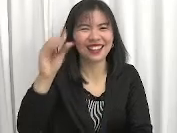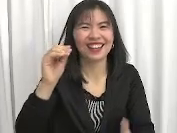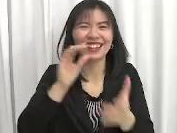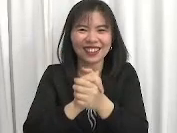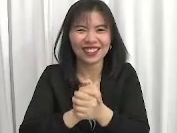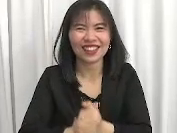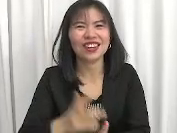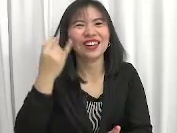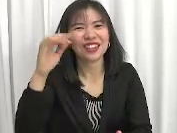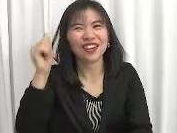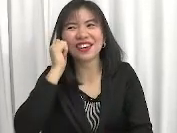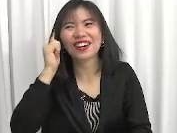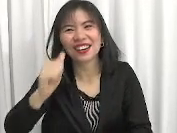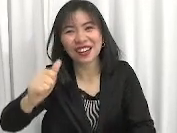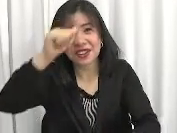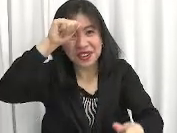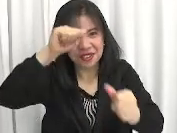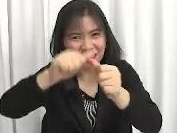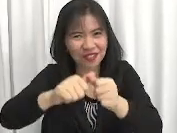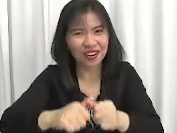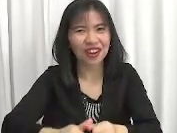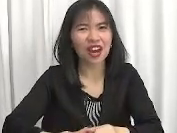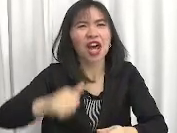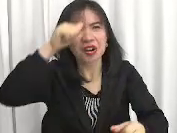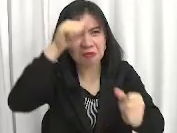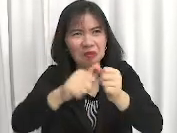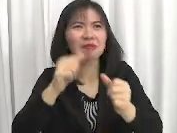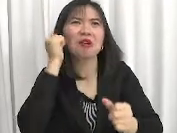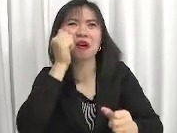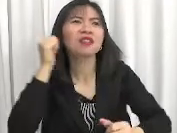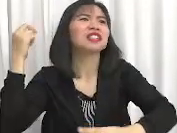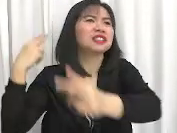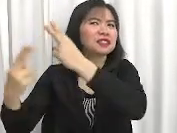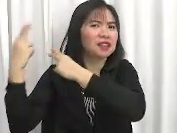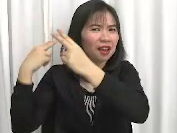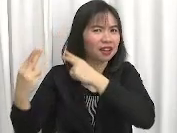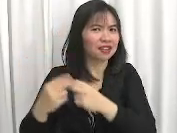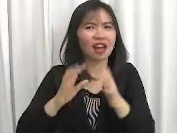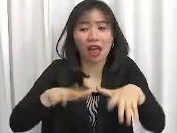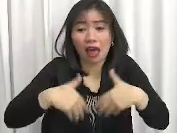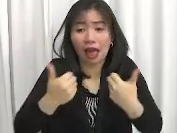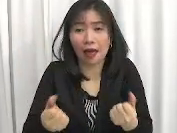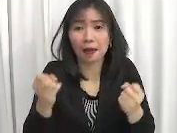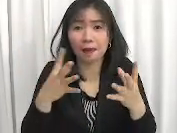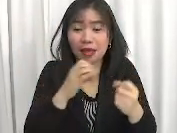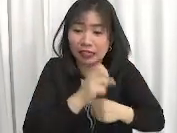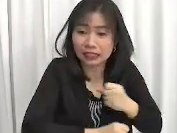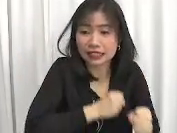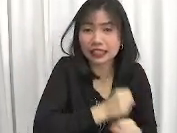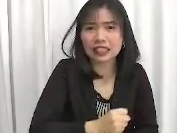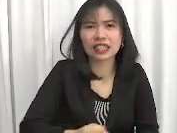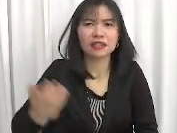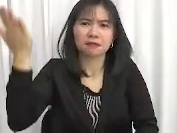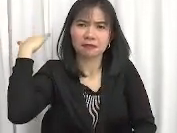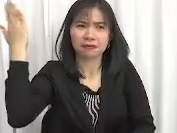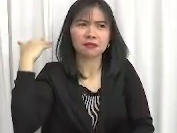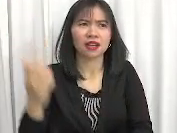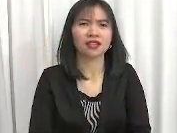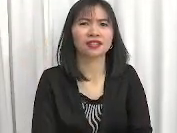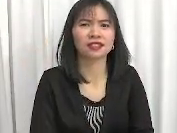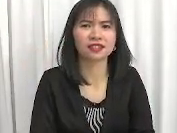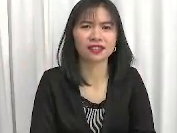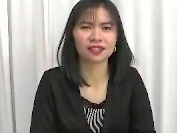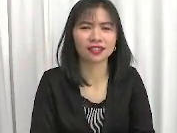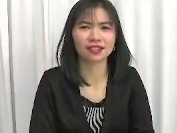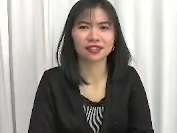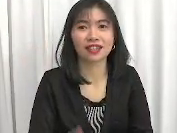historical yan. Yung nakaraang ilang dekada na nakaraan, uungkatin pa yan. Brother Rudy, may naalala ka